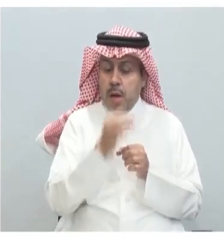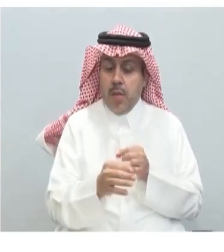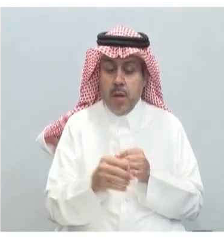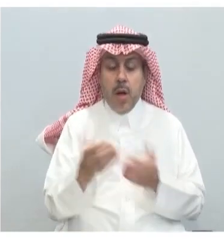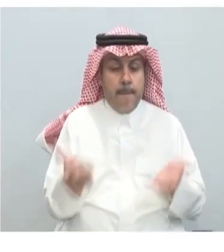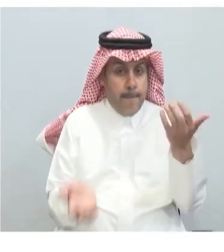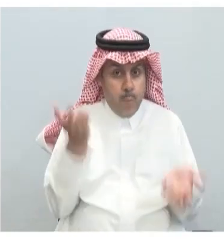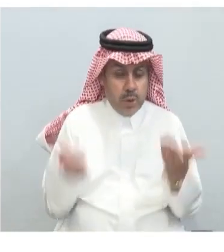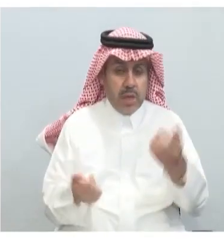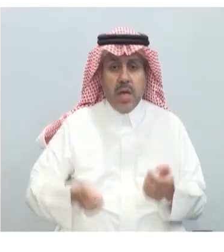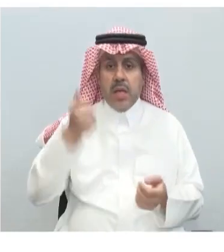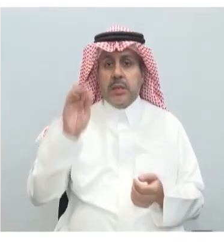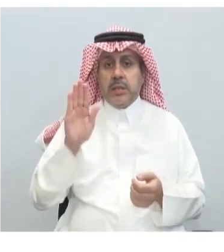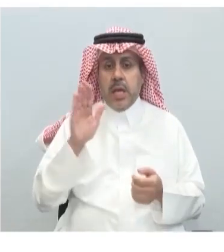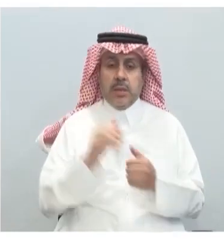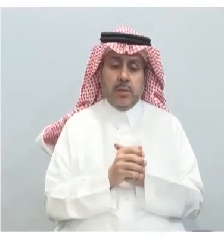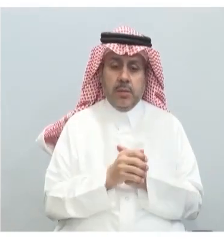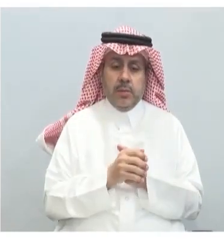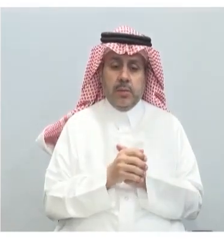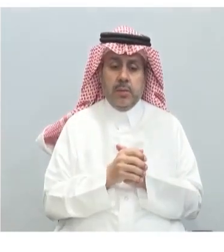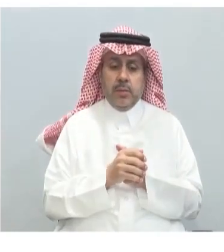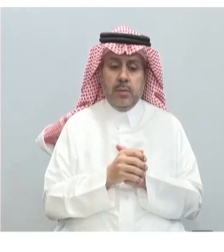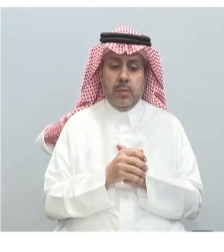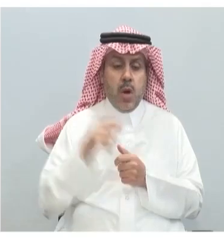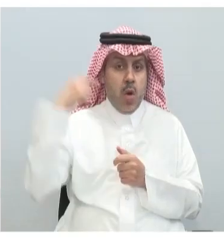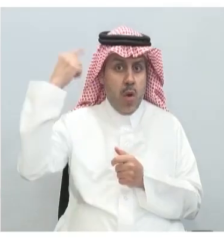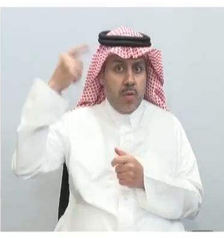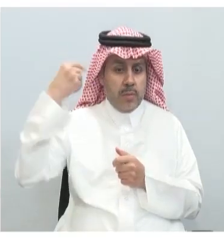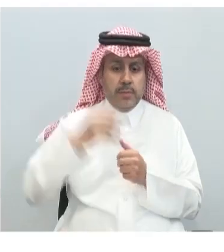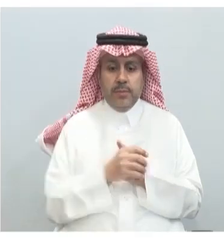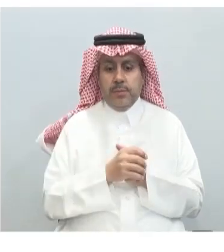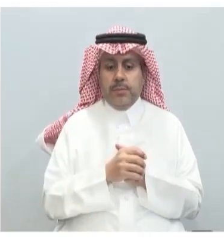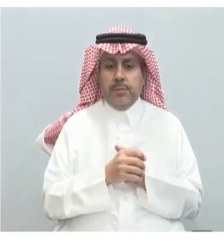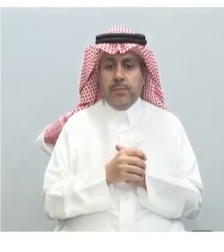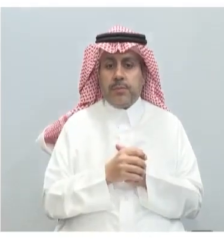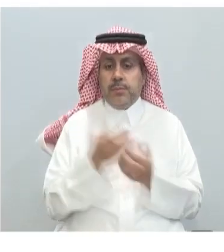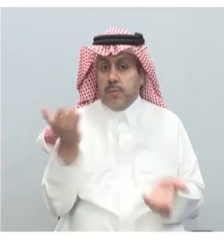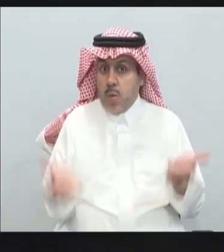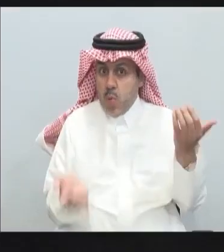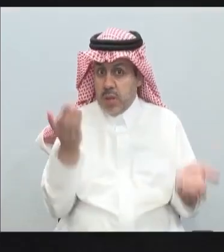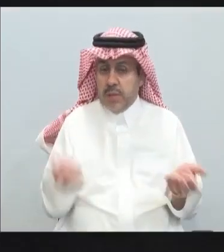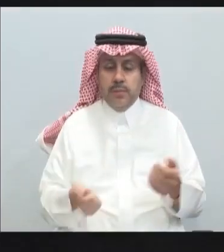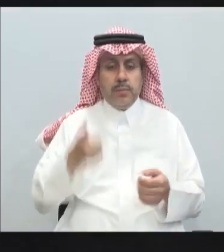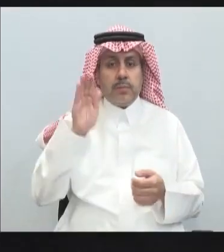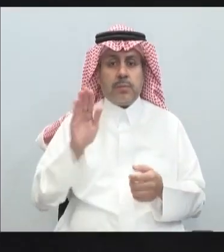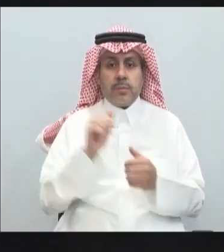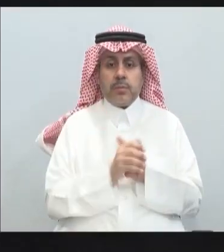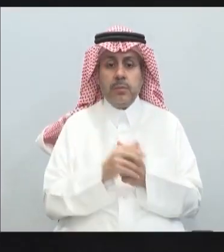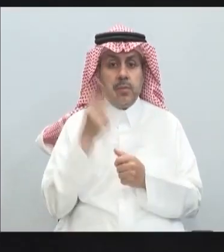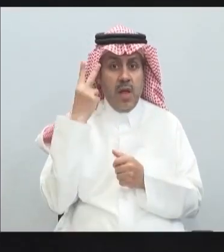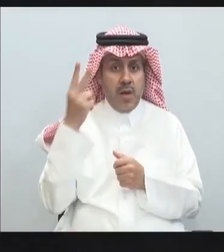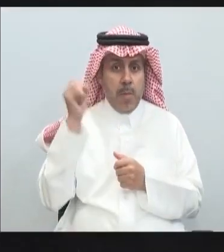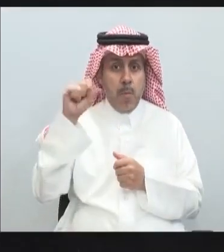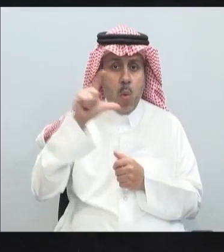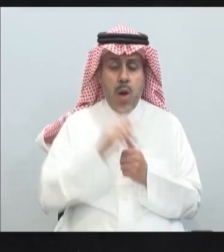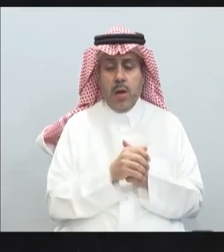الاساسيه مره اخرى لاحظ هنا في المعادله الا اساسيه يوجد لدي 2 مول من